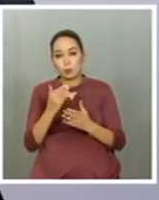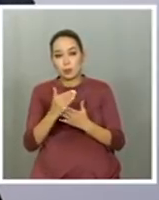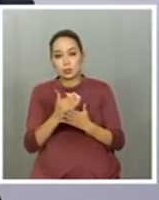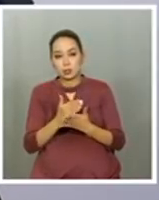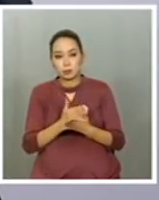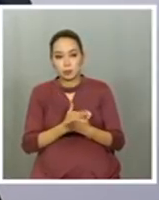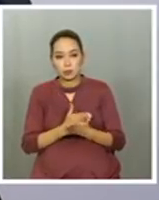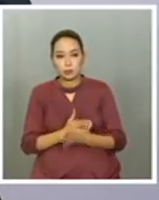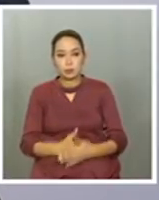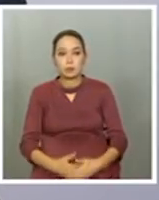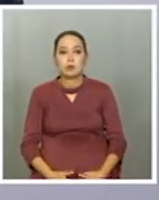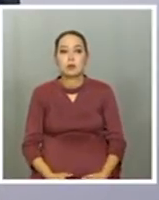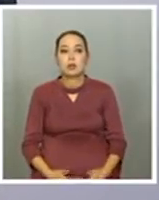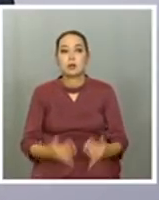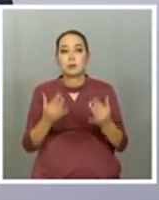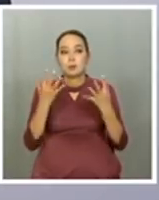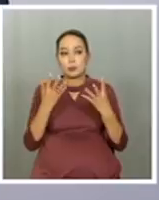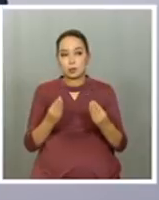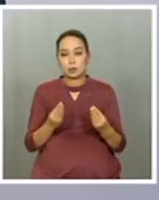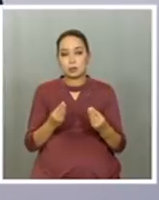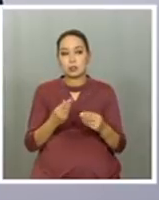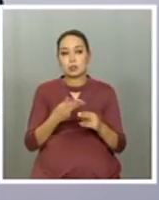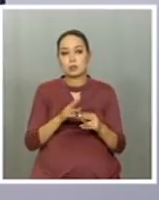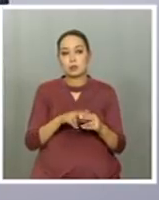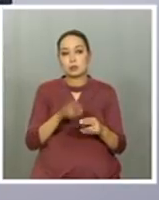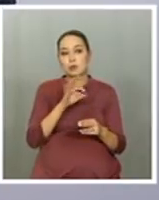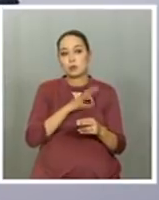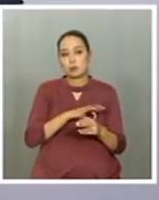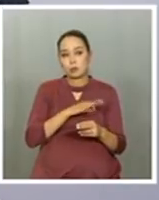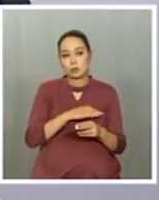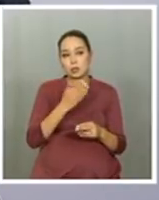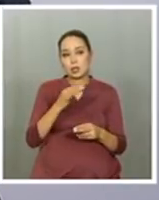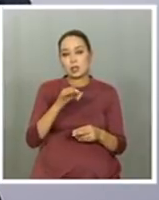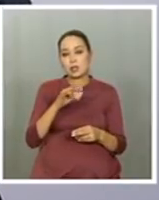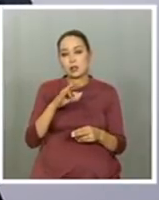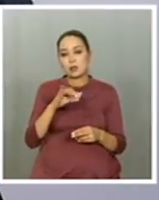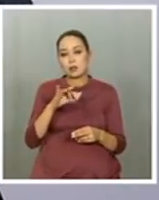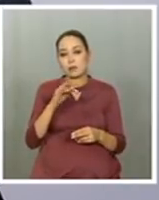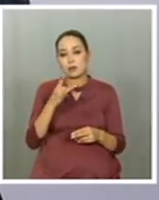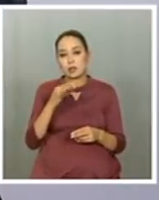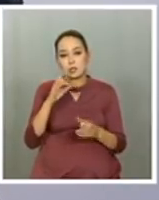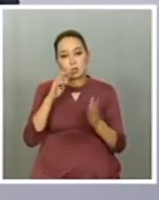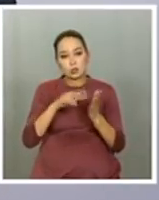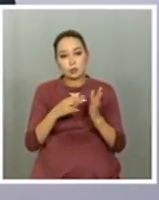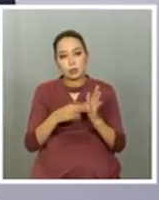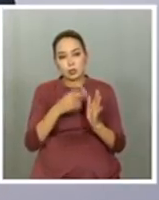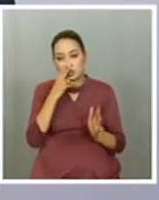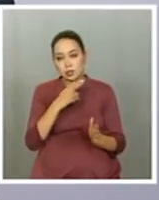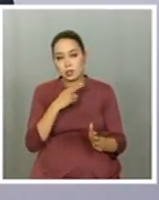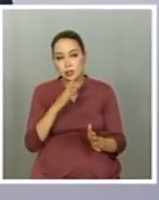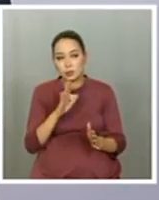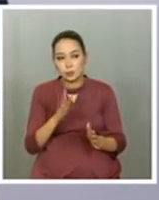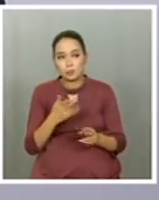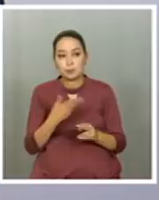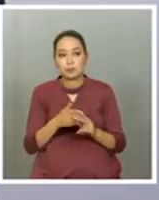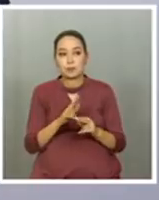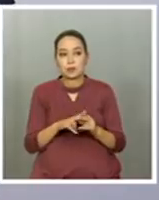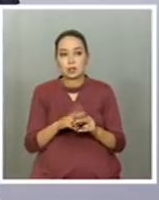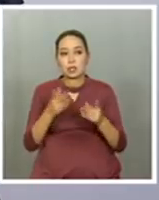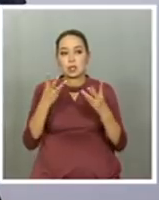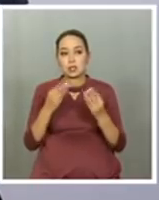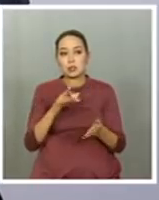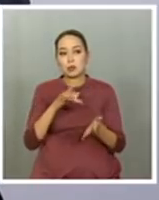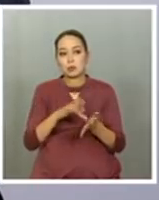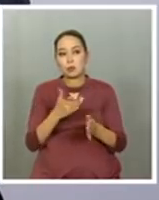бағдарламалау. Біз бүгін қолданушы интерфейсін жобалауды қарастырамыз. Кезеңдер ортаның бөлек терезелерінде